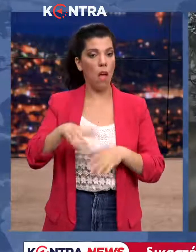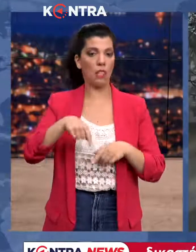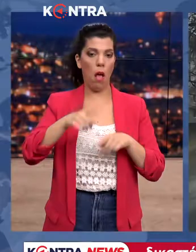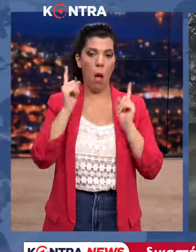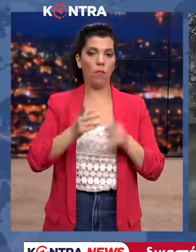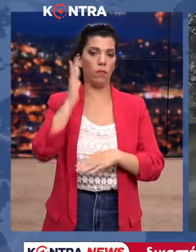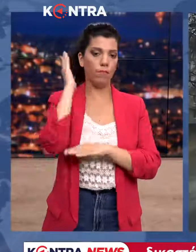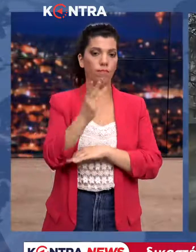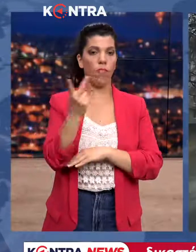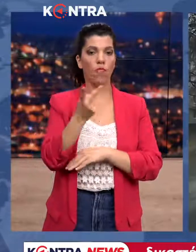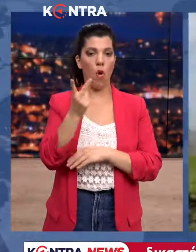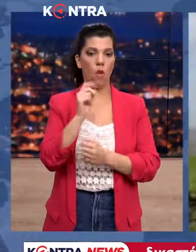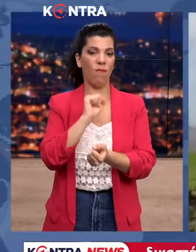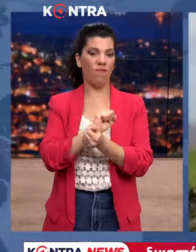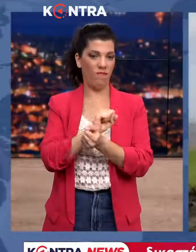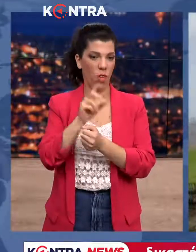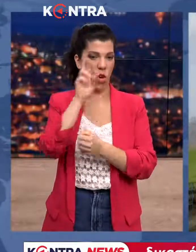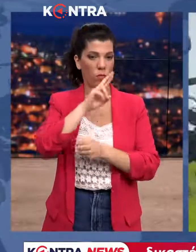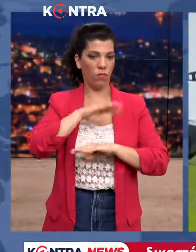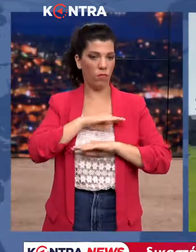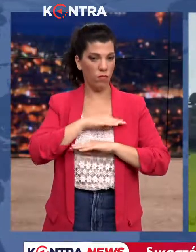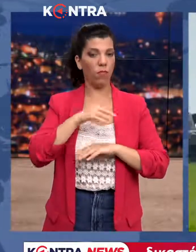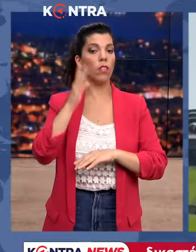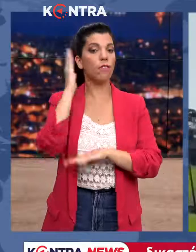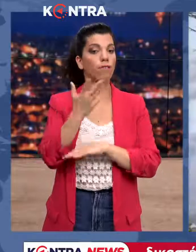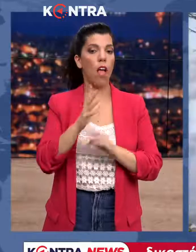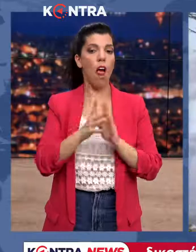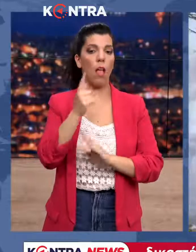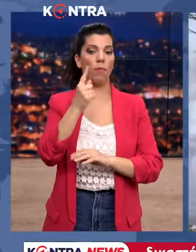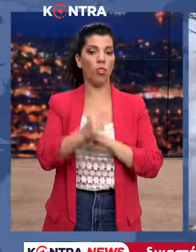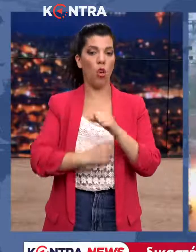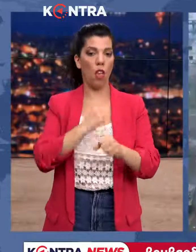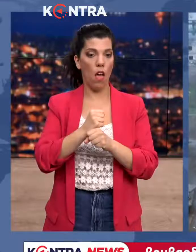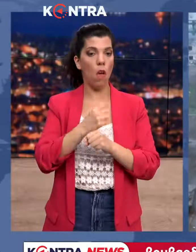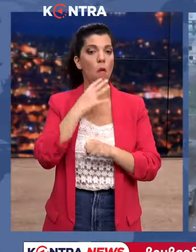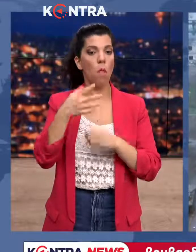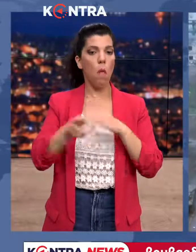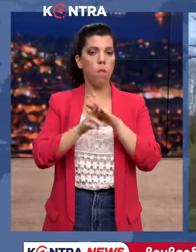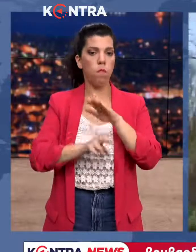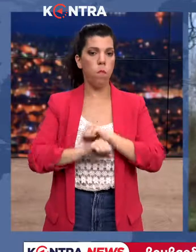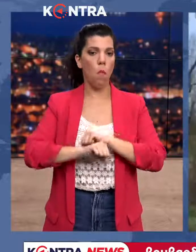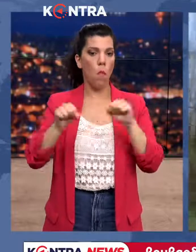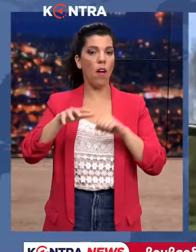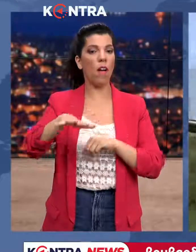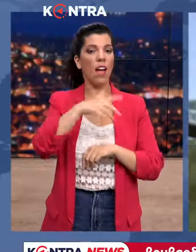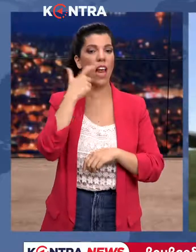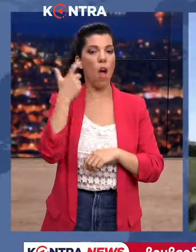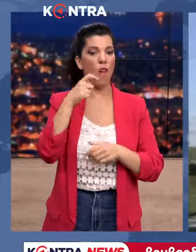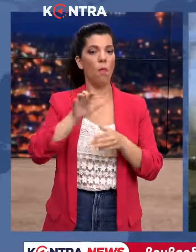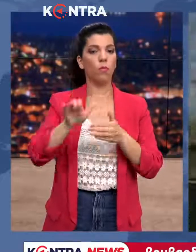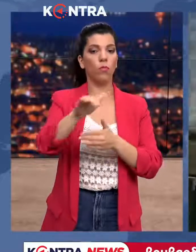καταδίκασε σήμερα δύο αιχμαλώτους ρώσσους στρατιώτες σε κάθρυν ετών για βομβαρδισμό στην περιφέρεια του χαρκόβου